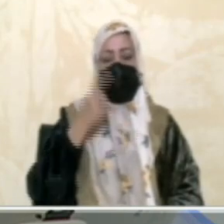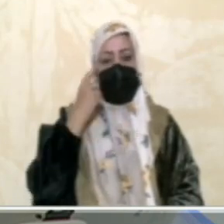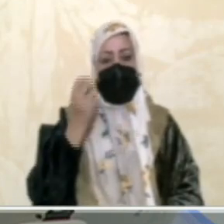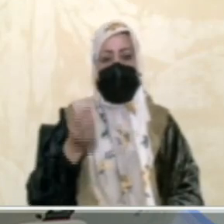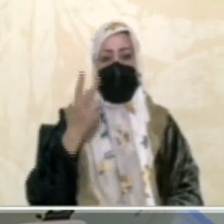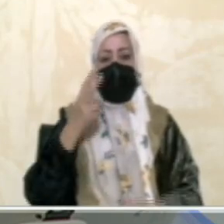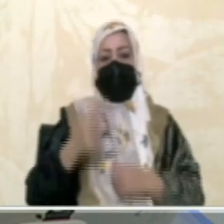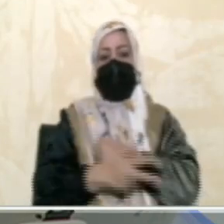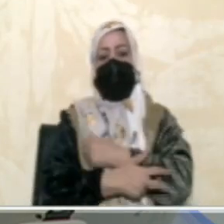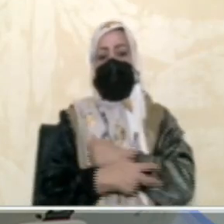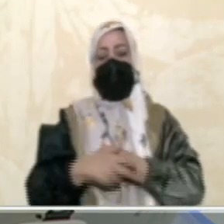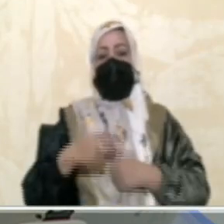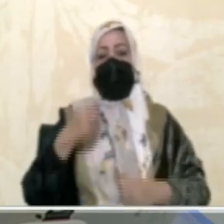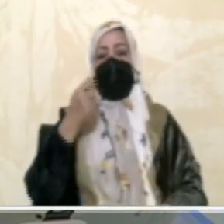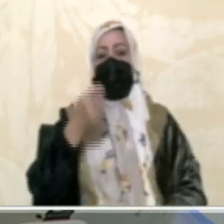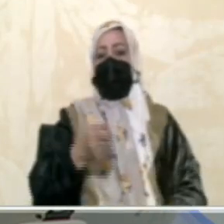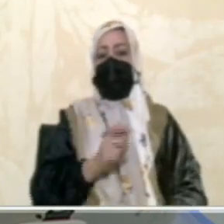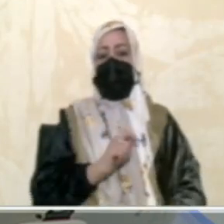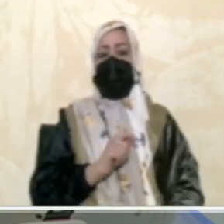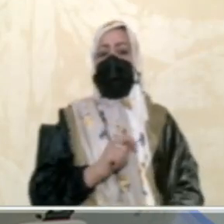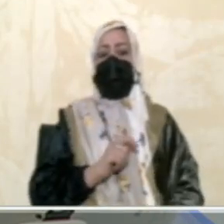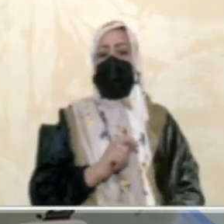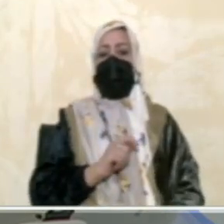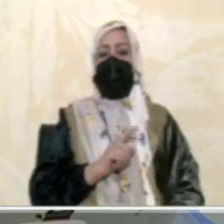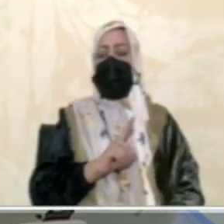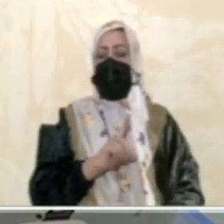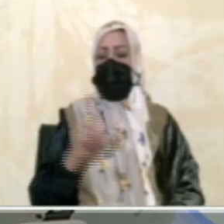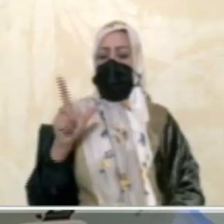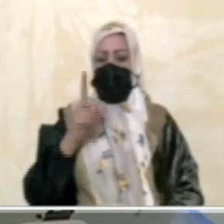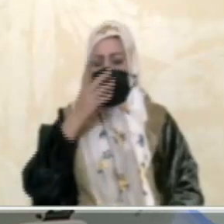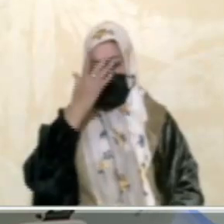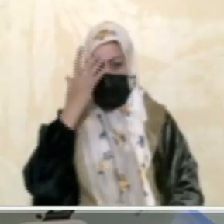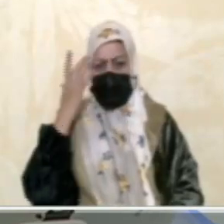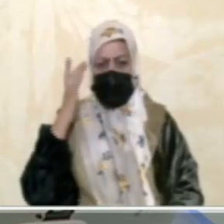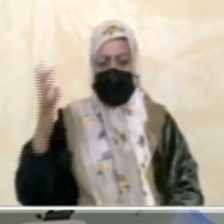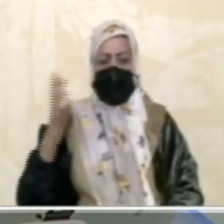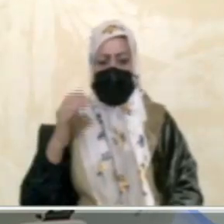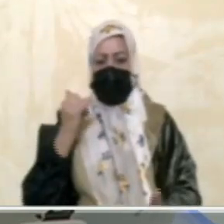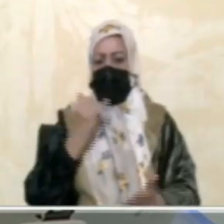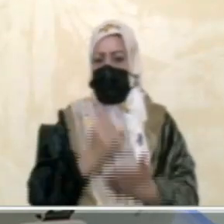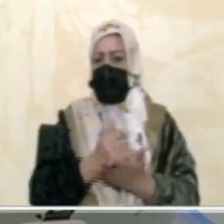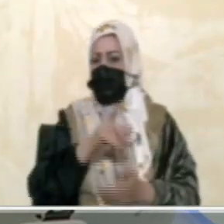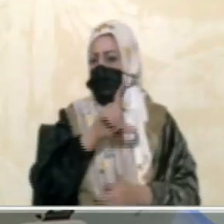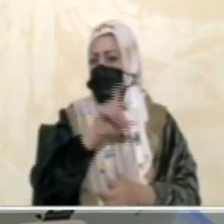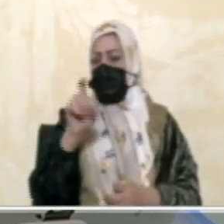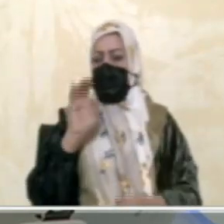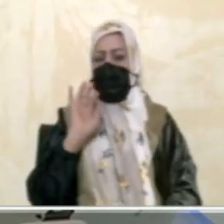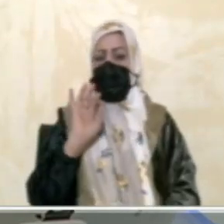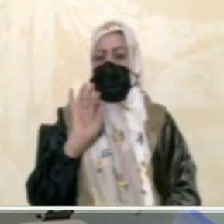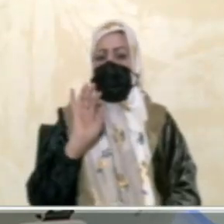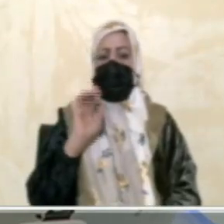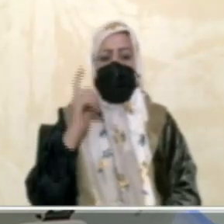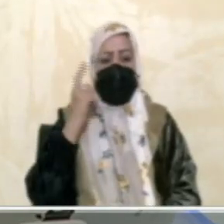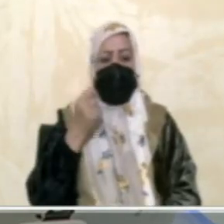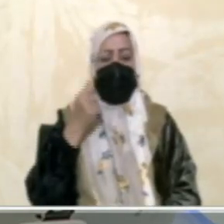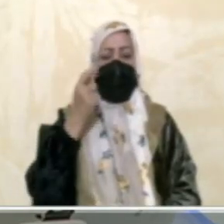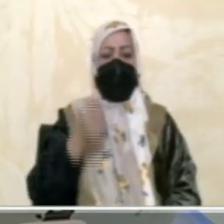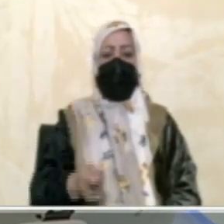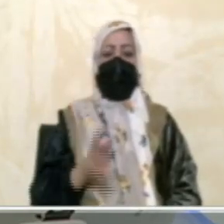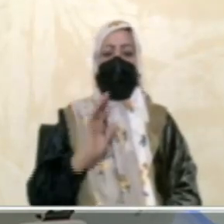ولم يجعلوه من مسائل العقيده ولا من مسائل الولاء والبرع ولهذا اقرا اي كتاب في الفقه